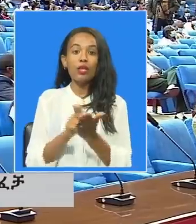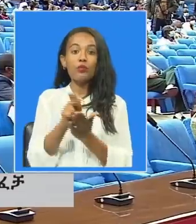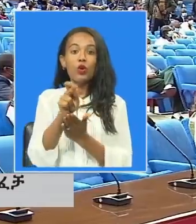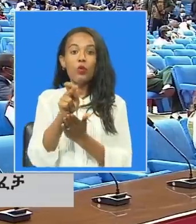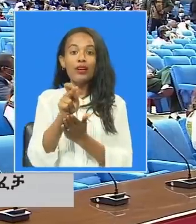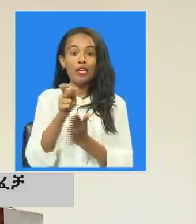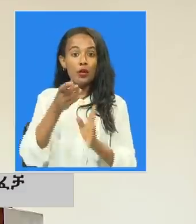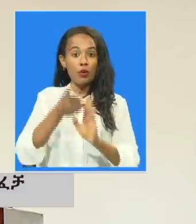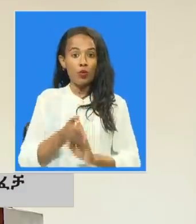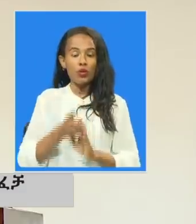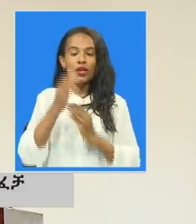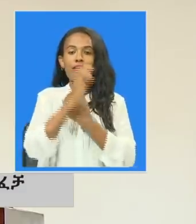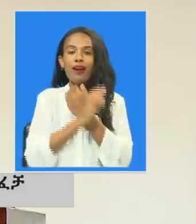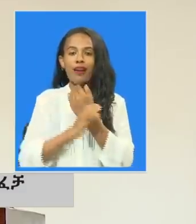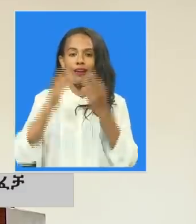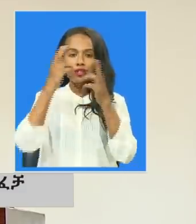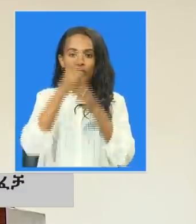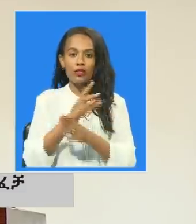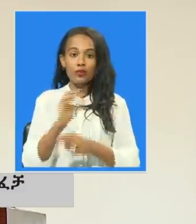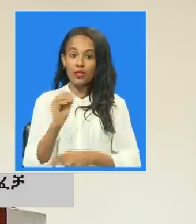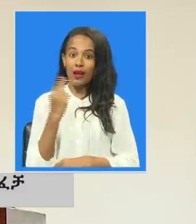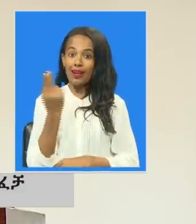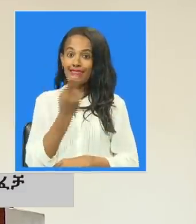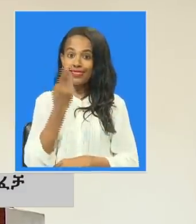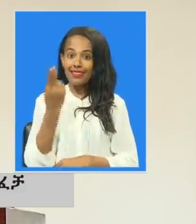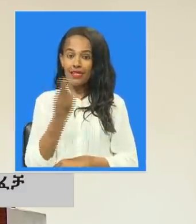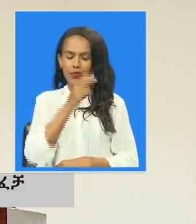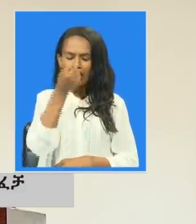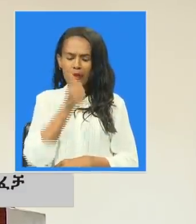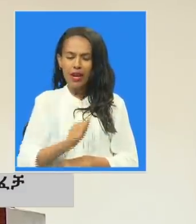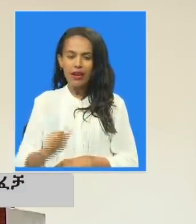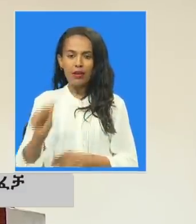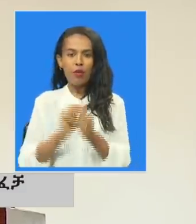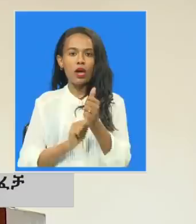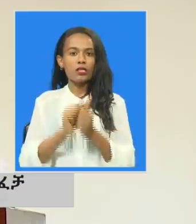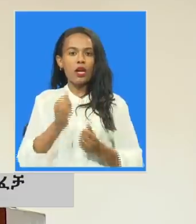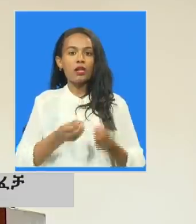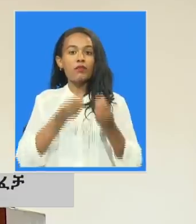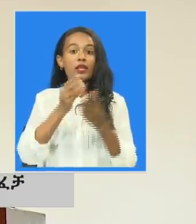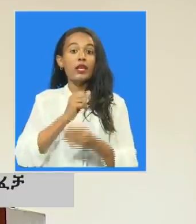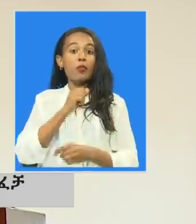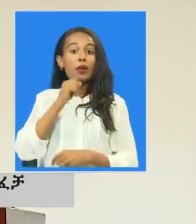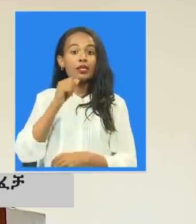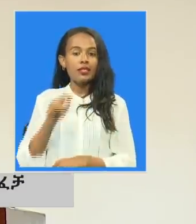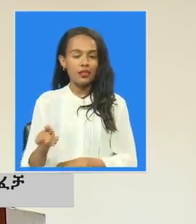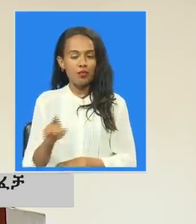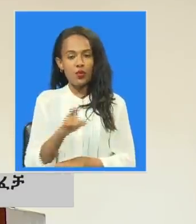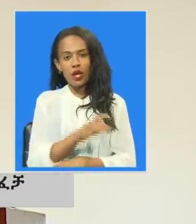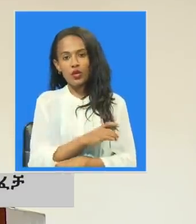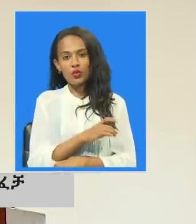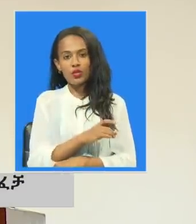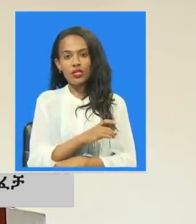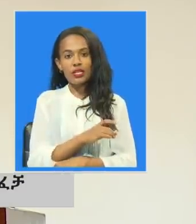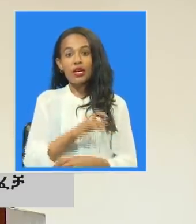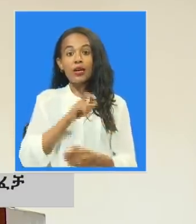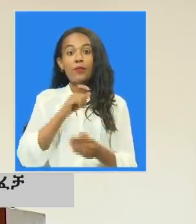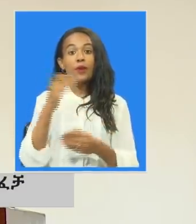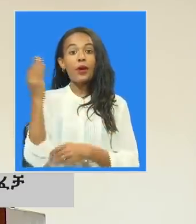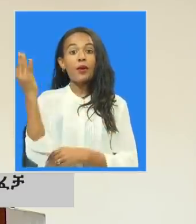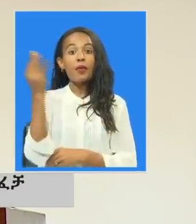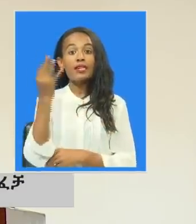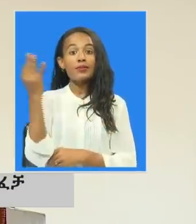በዲፕሎማሲያዊ ረገድ የሀገራችንን ክብርና ጥቅም ለማንም አሳልፈን የማንሰጥ መሆናችንን